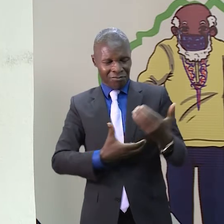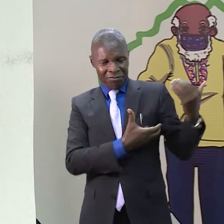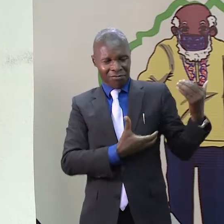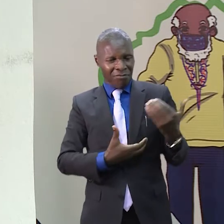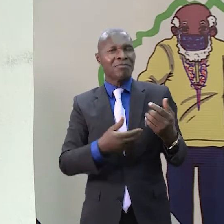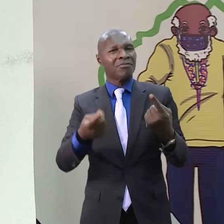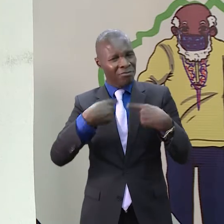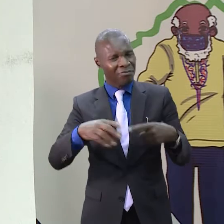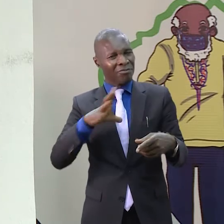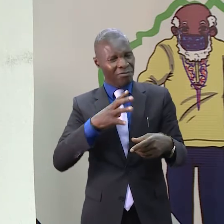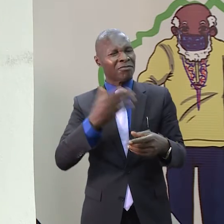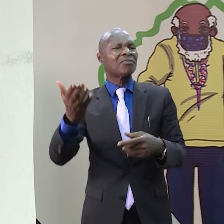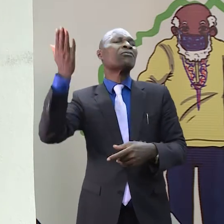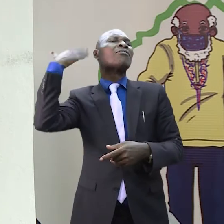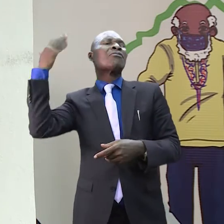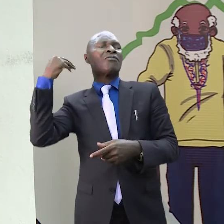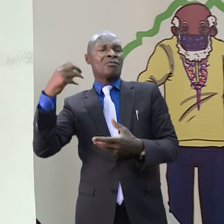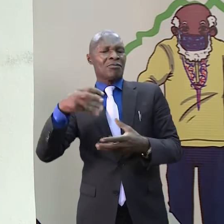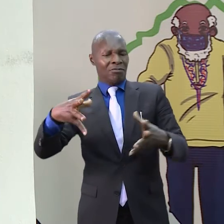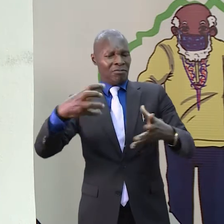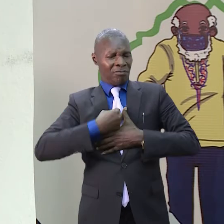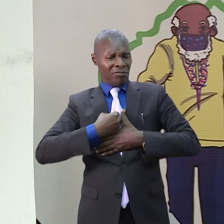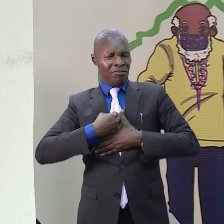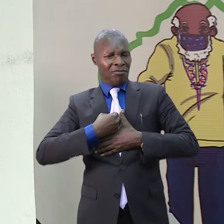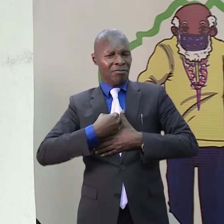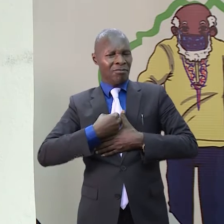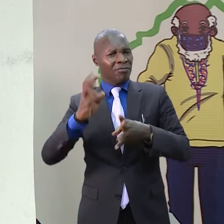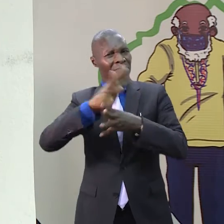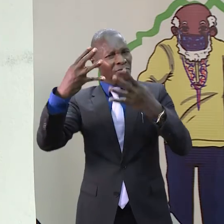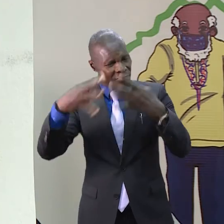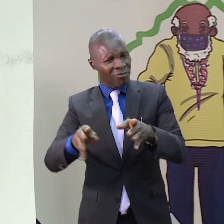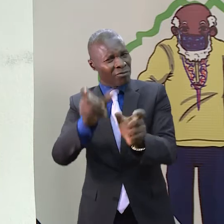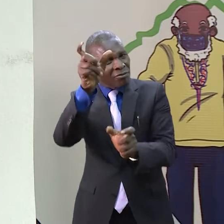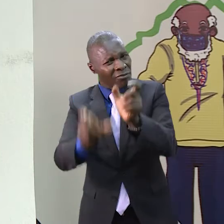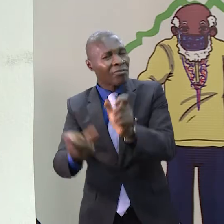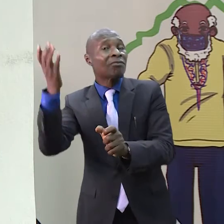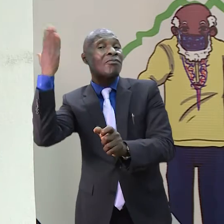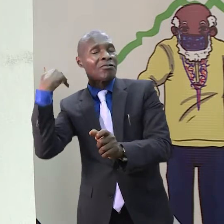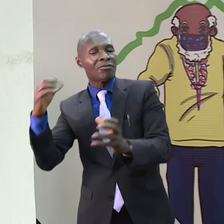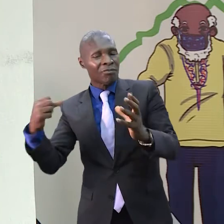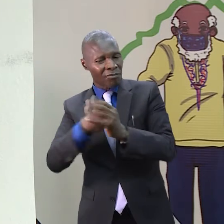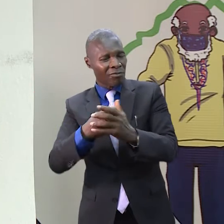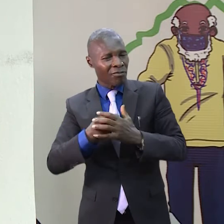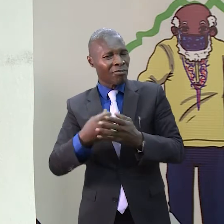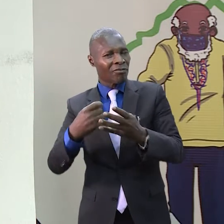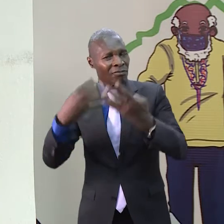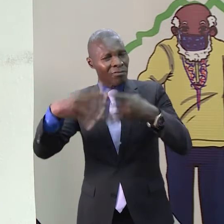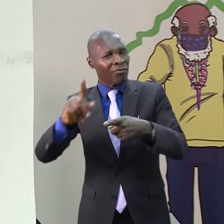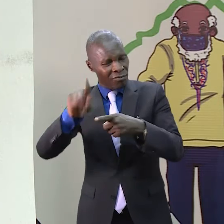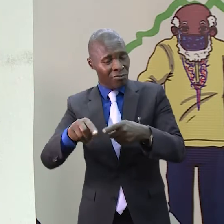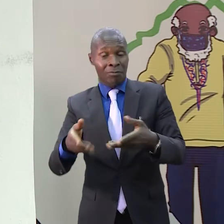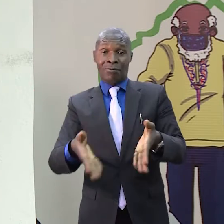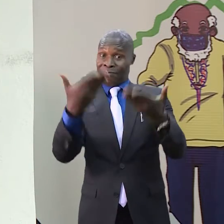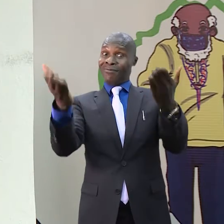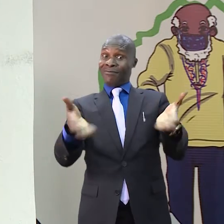qui ont récemment été infectées par le Covid-19. Donc, pour ces personnes qui ont été récemment infectées par le Covid-19, ils sont encouragés